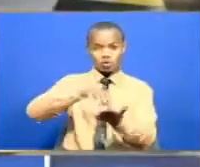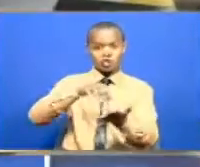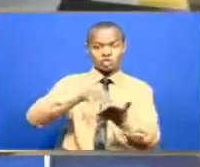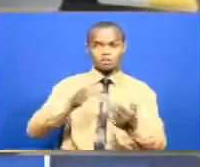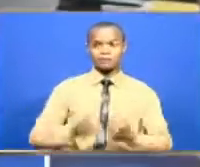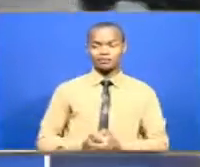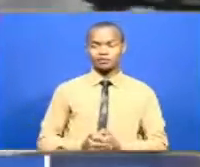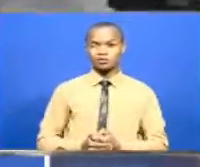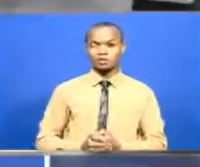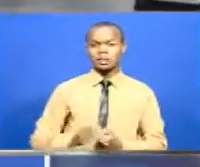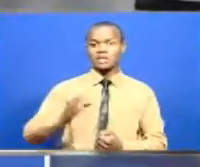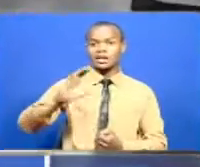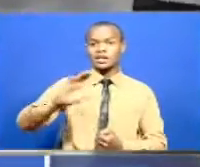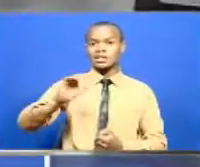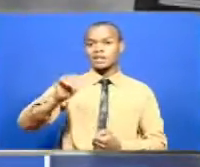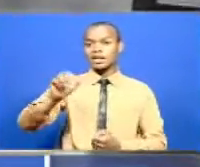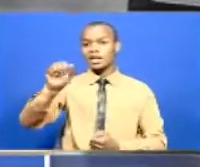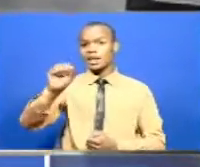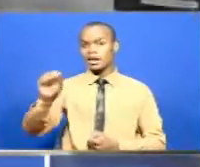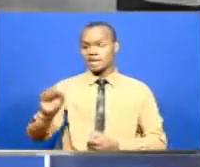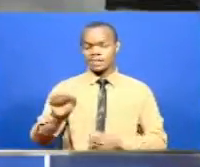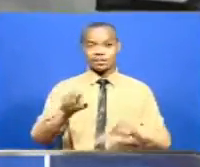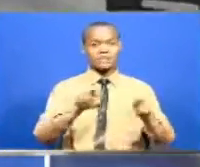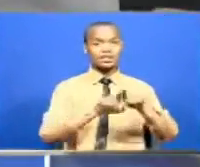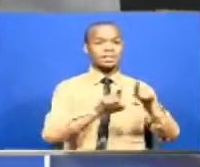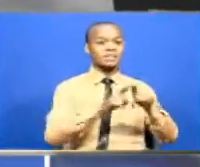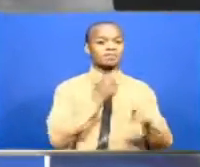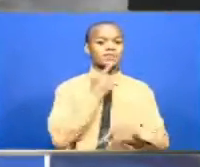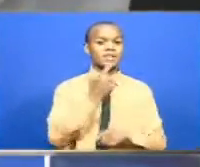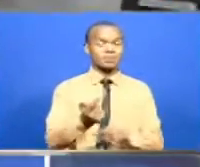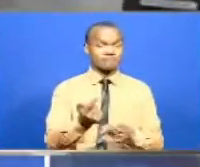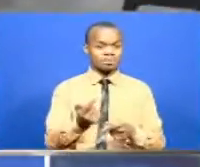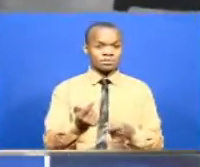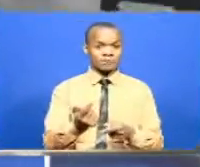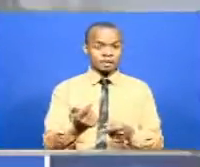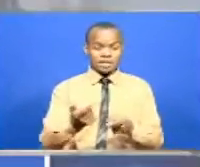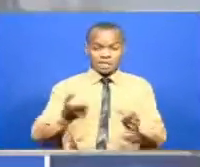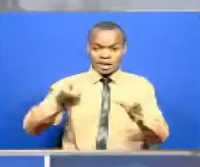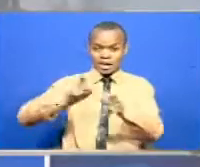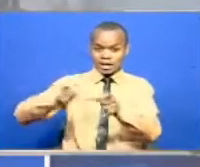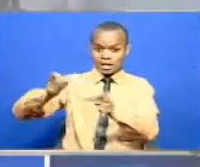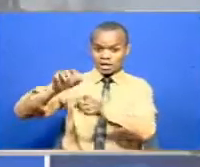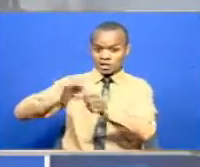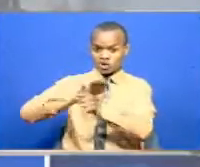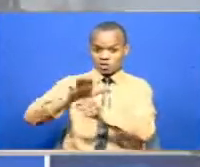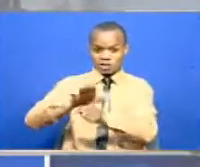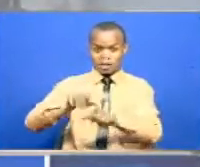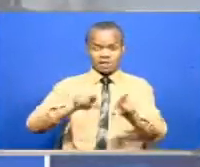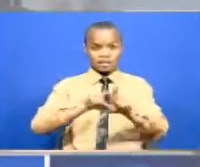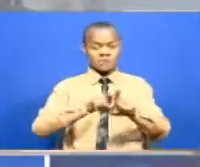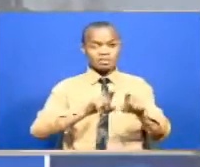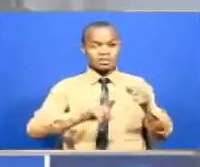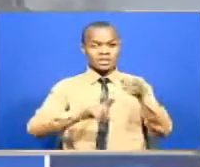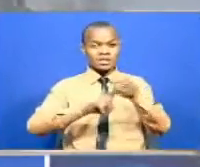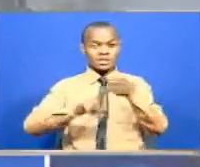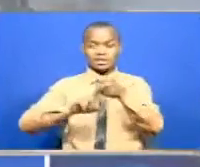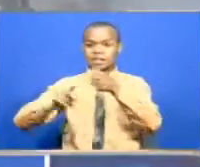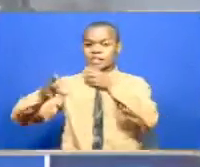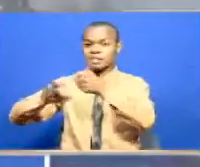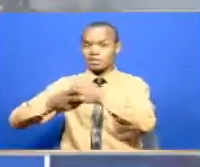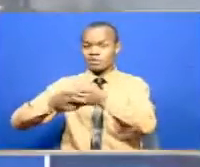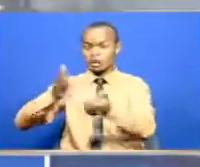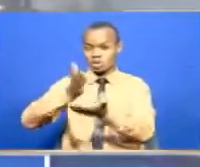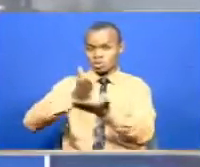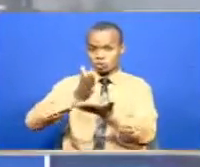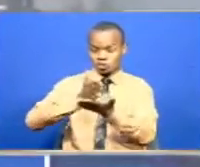Mwangangi amesema kiwango cha maambukizi ya virusi hivyo hapa nchini kimepanda, huku watu 667 wakithibitishwa kuwa